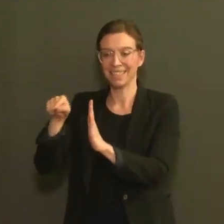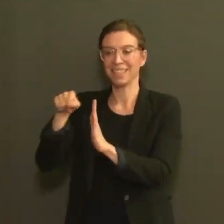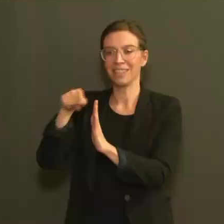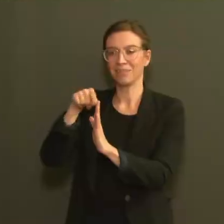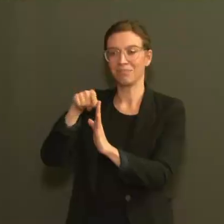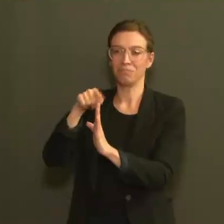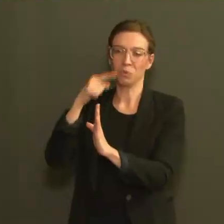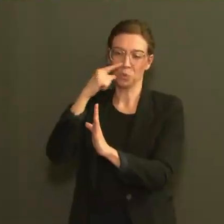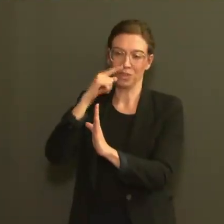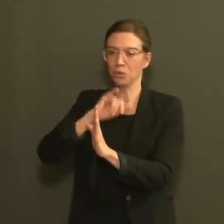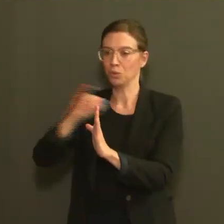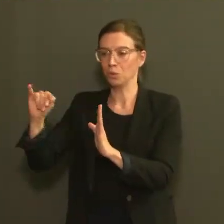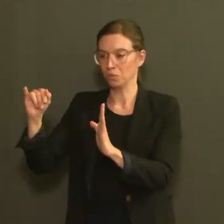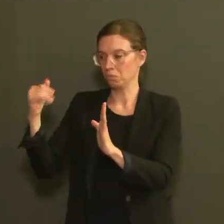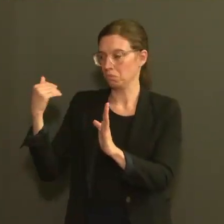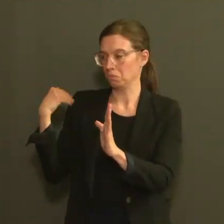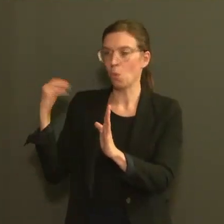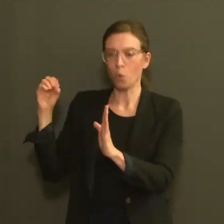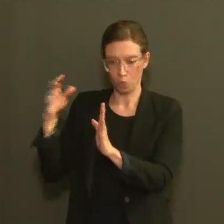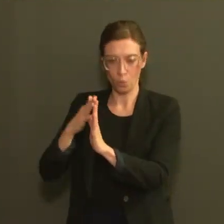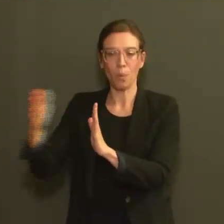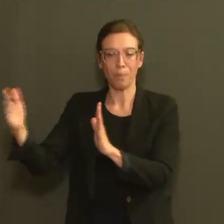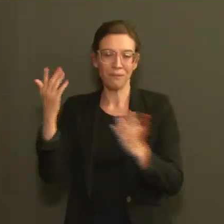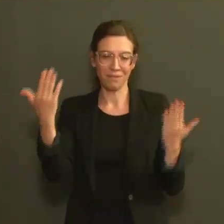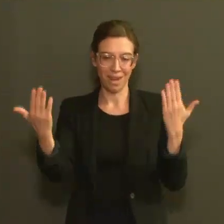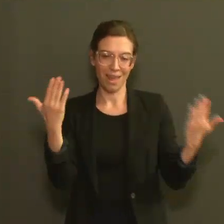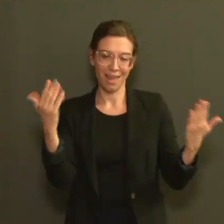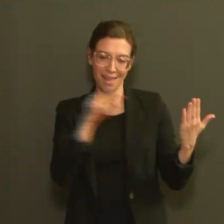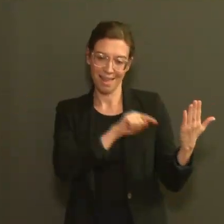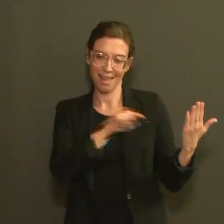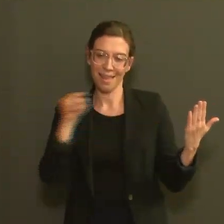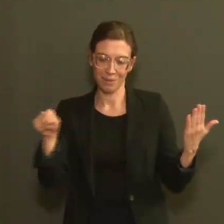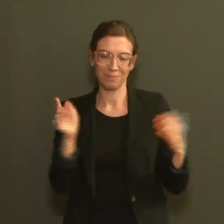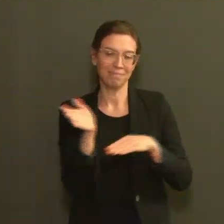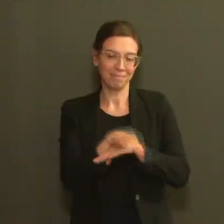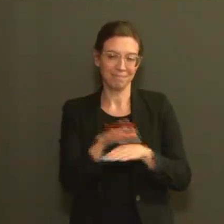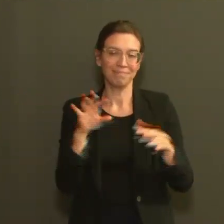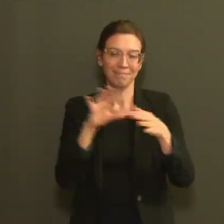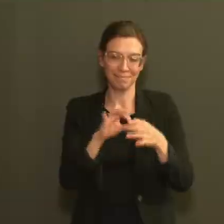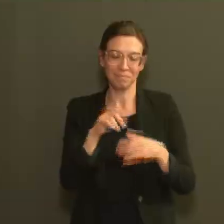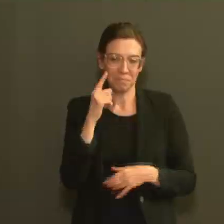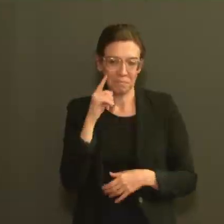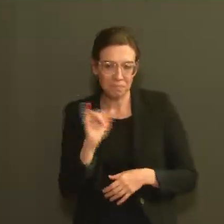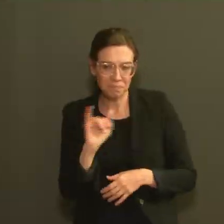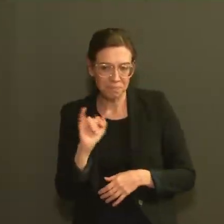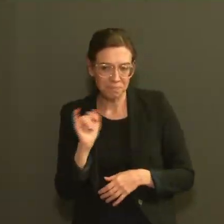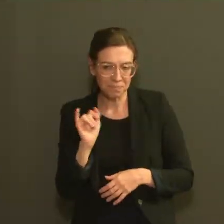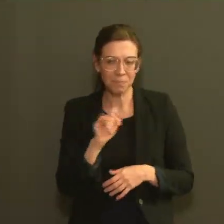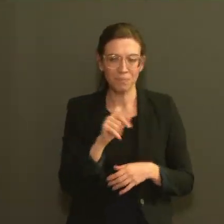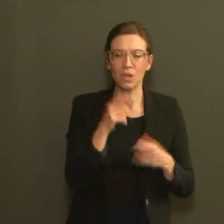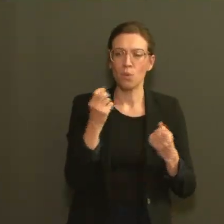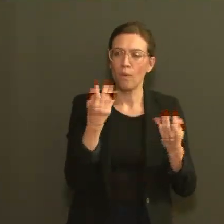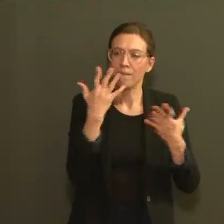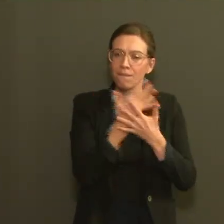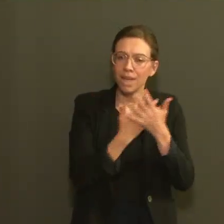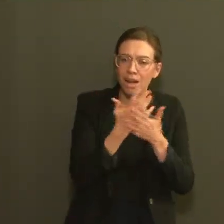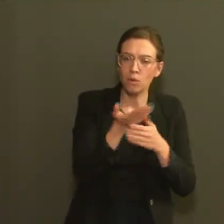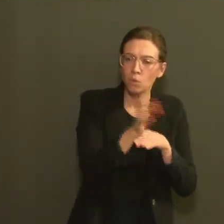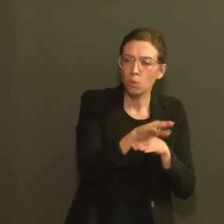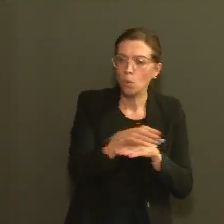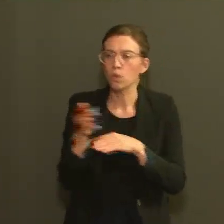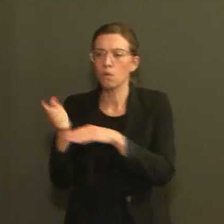Algemeen kunnen we stellen dat het aantal overlijdens sinds deze zomer slechts een fractie is van die van de eerste golf.